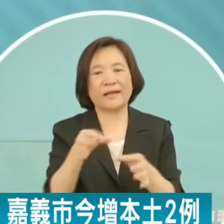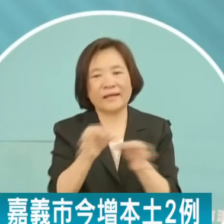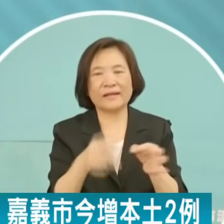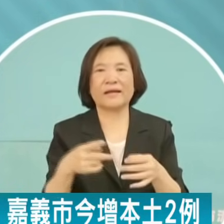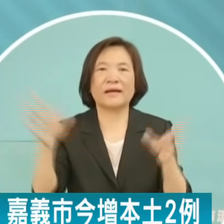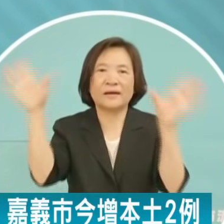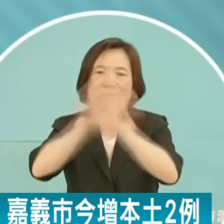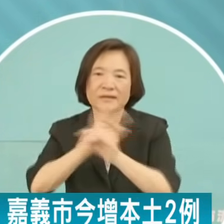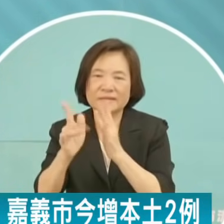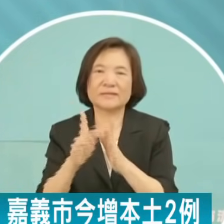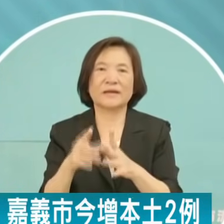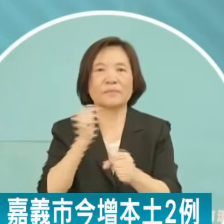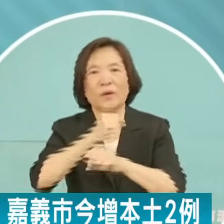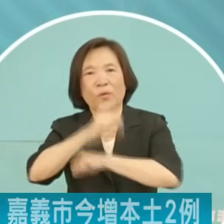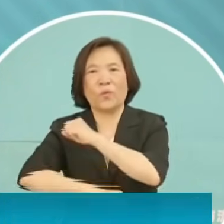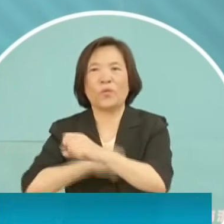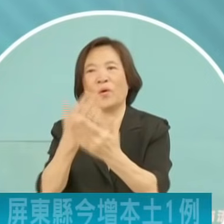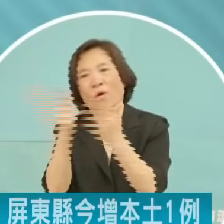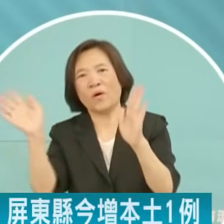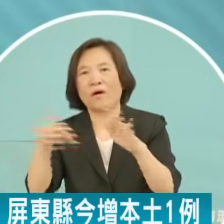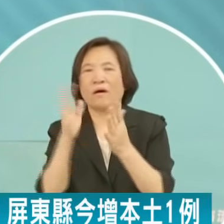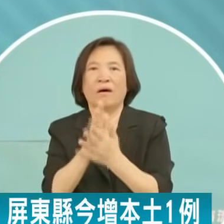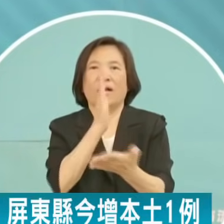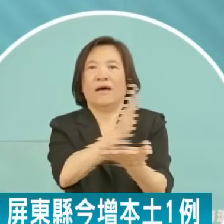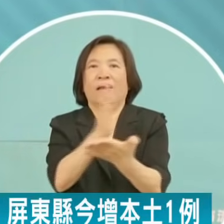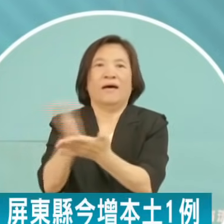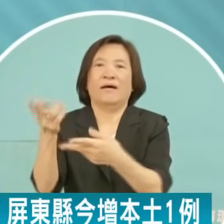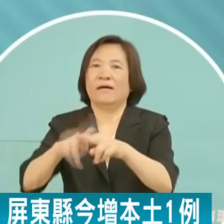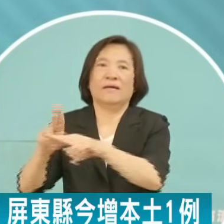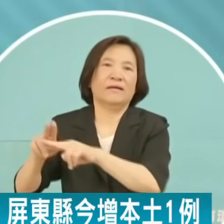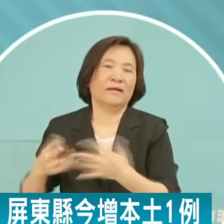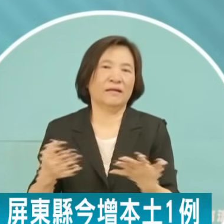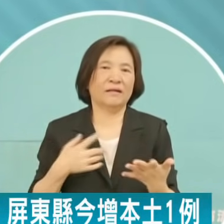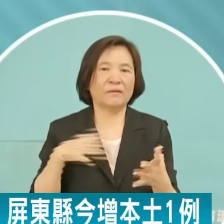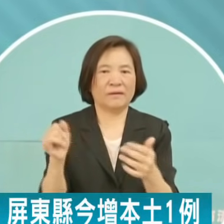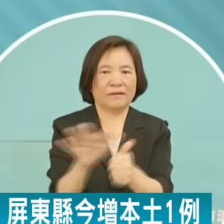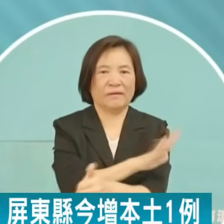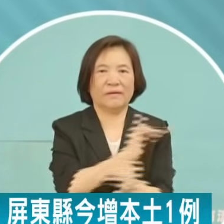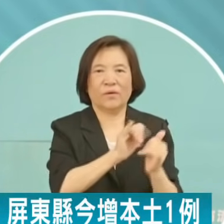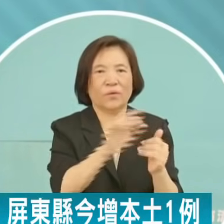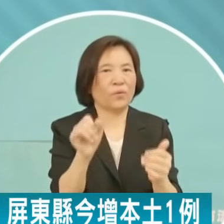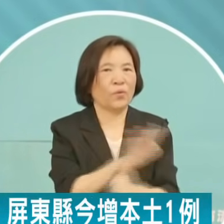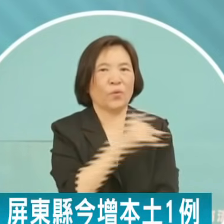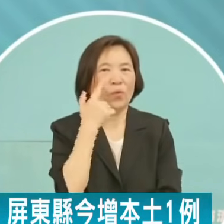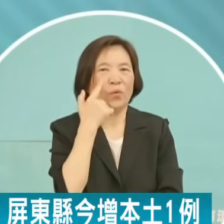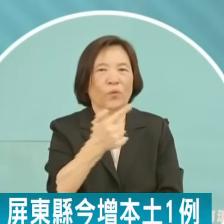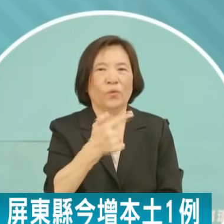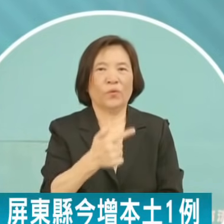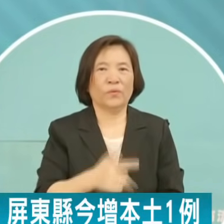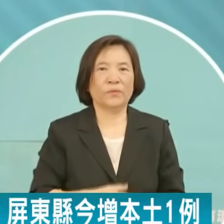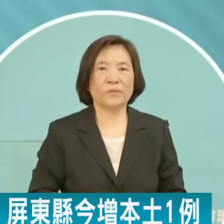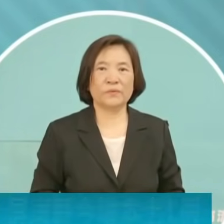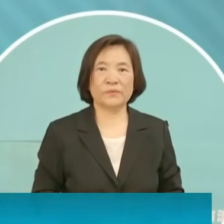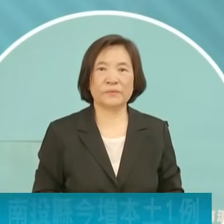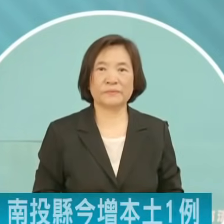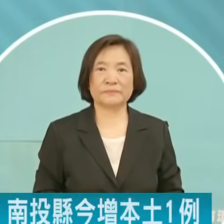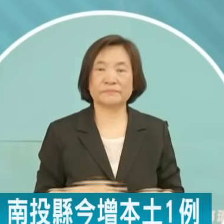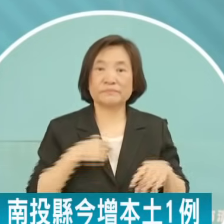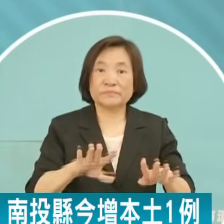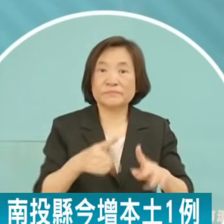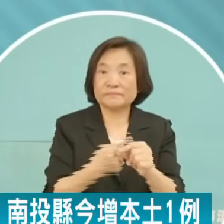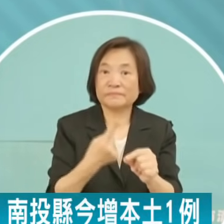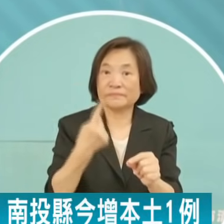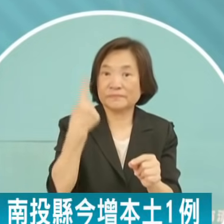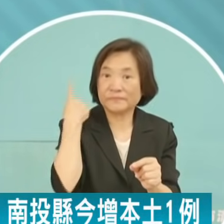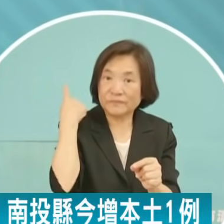道吗？大型活动也停办，我想这个对整个社会的一定很大冲击的哈。那因为去